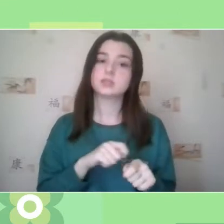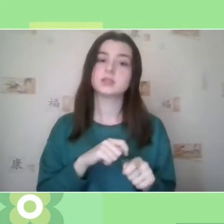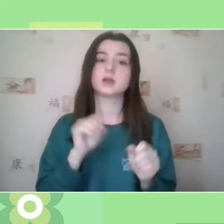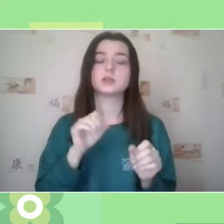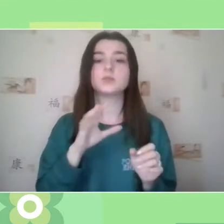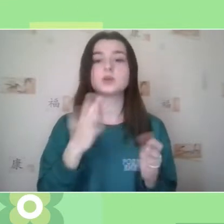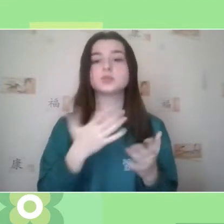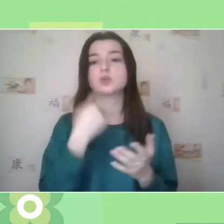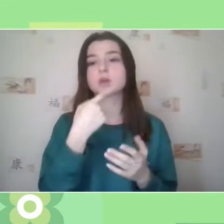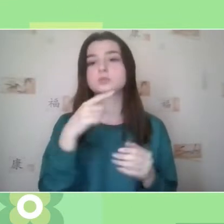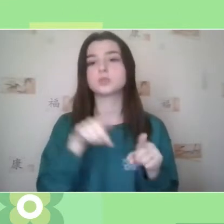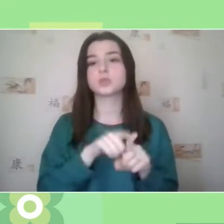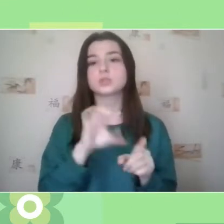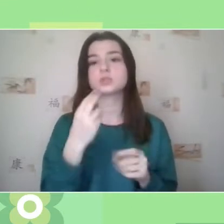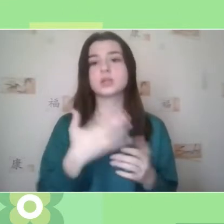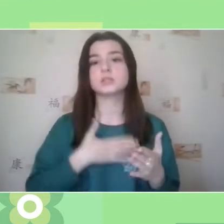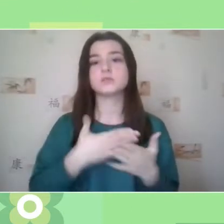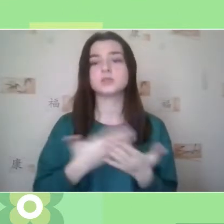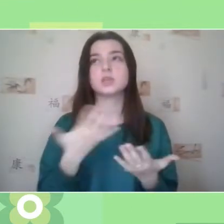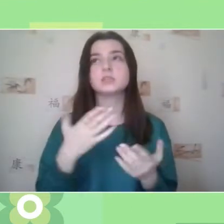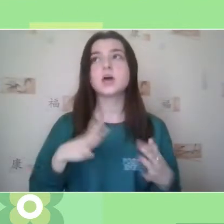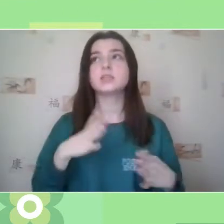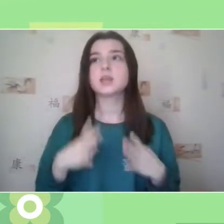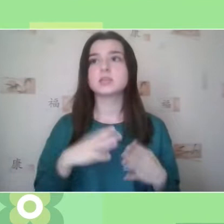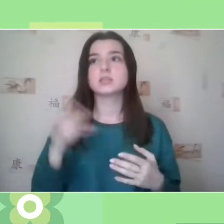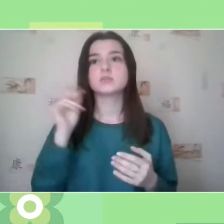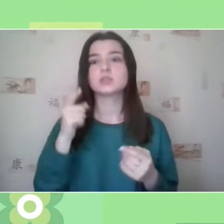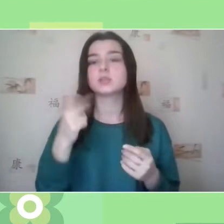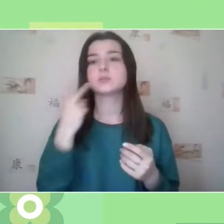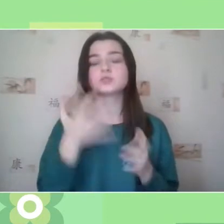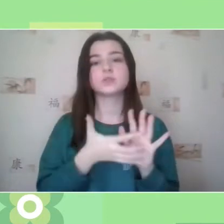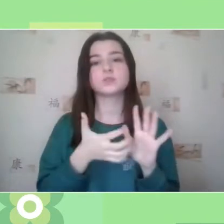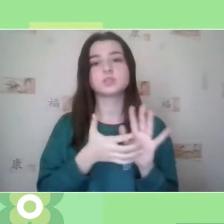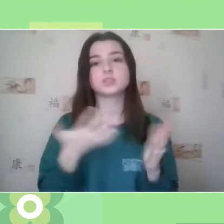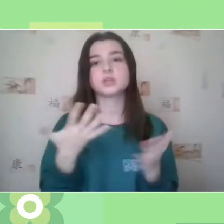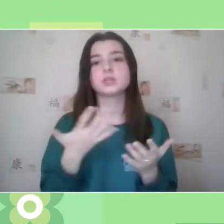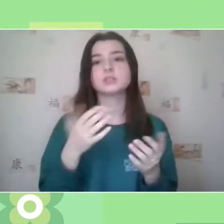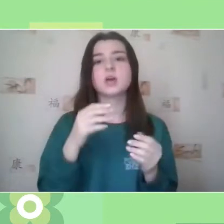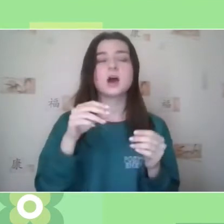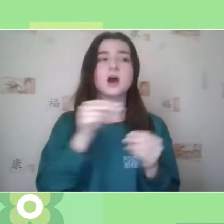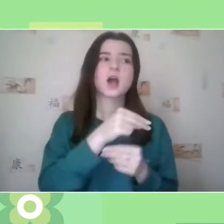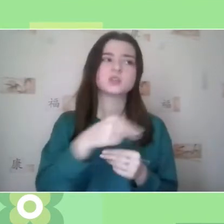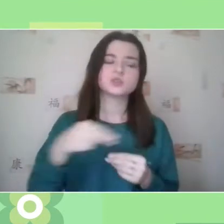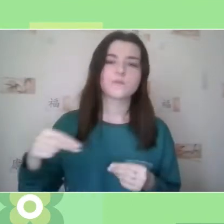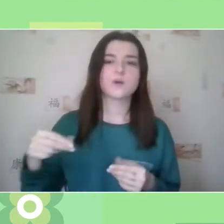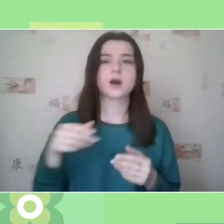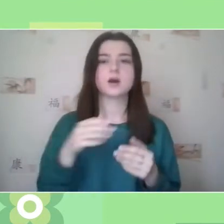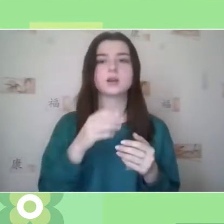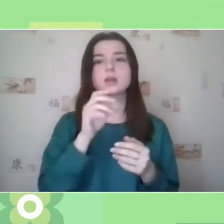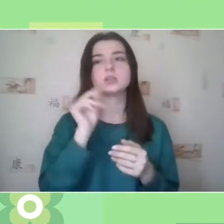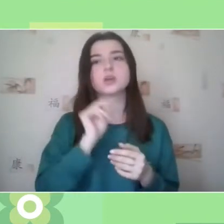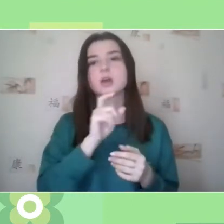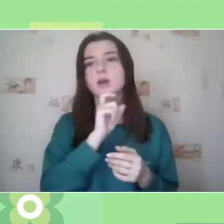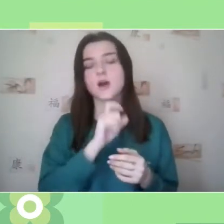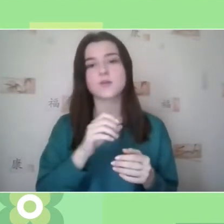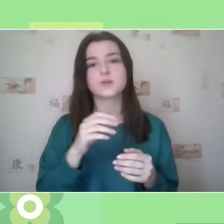такі соціальні ініціативи, як тренінги, якісь навчальні, да, то там завжди не вистачає там канцтоварів, це можуть бути там чай, кава, печиво